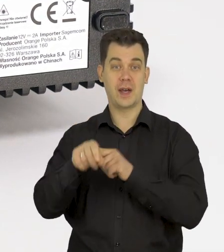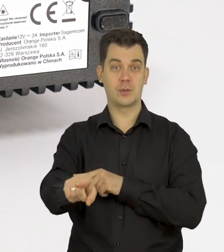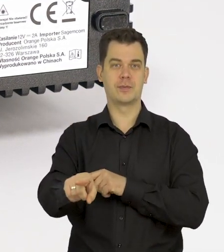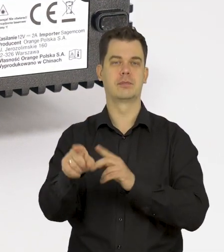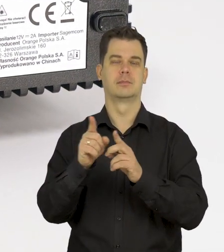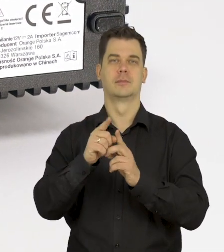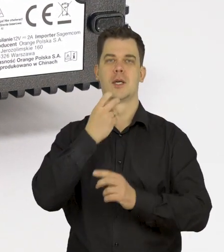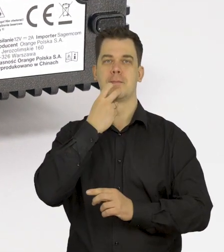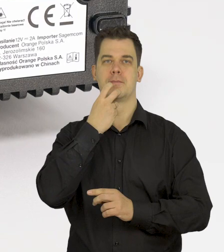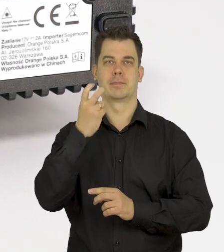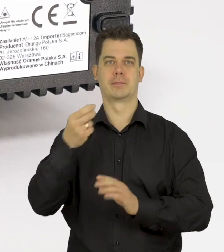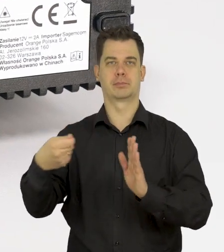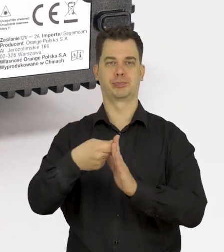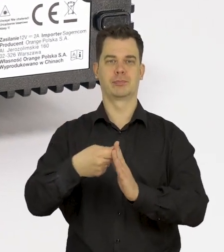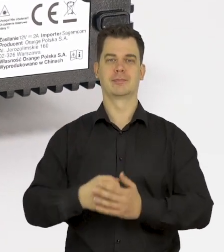zasilanie.